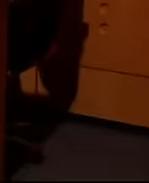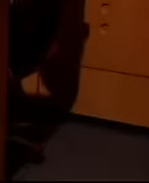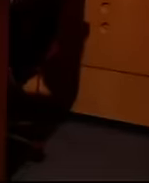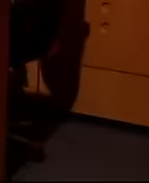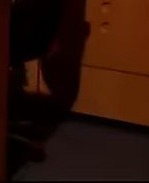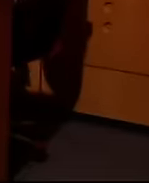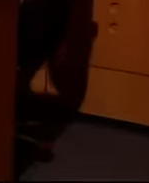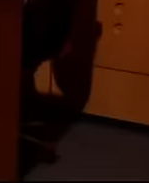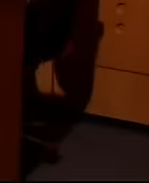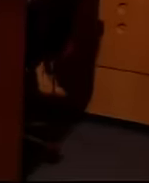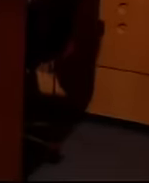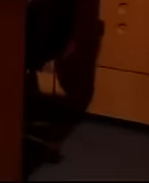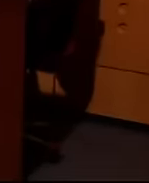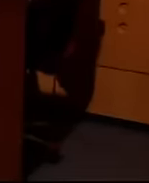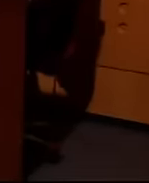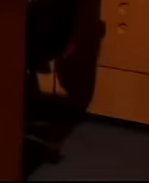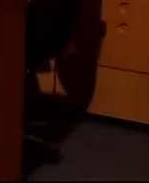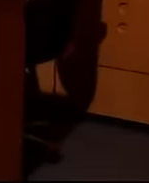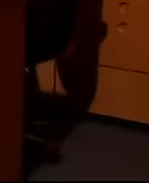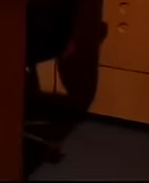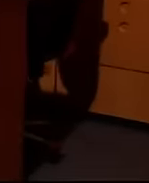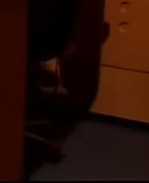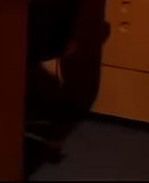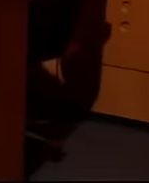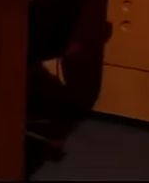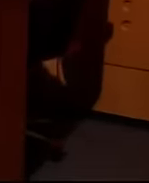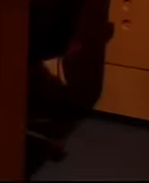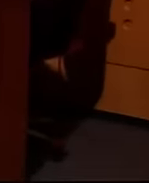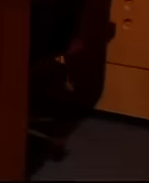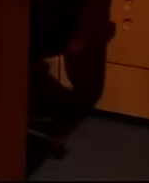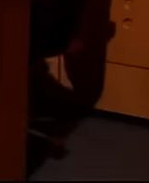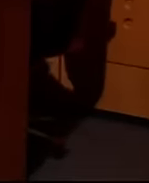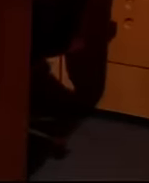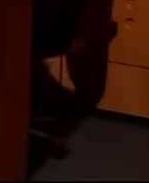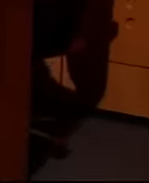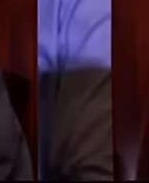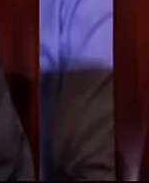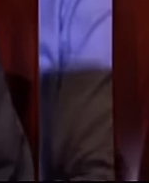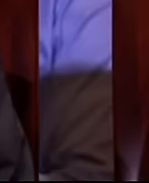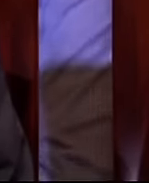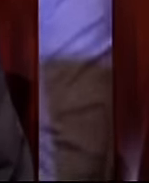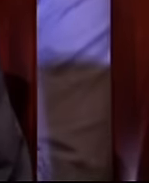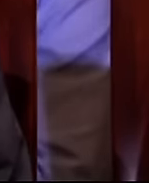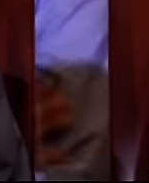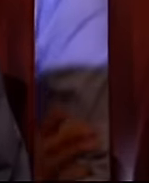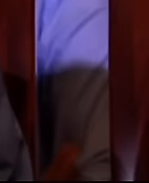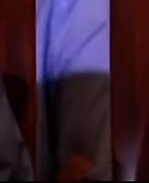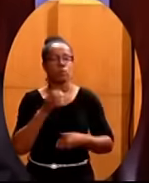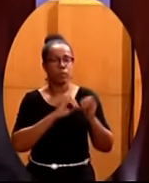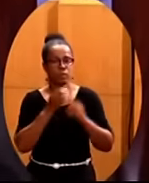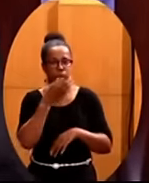plaît s'il vous plaît s'il vous plaît permettez-moi permettez-moi